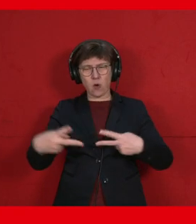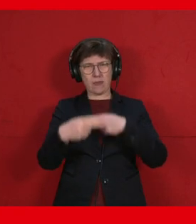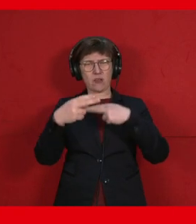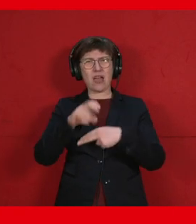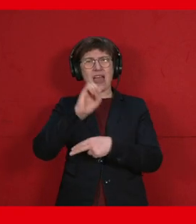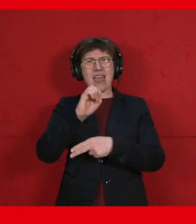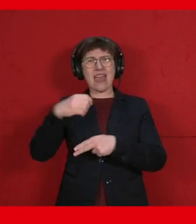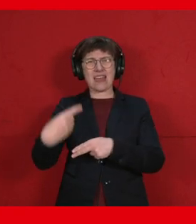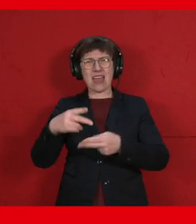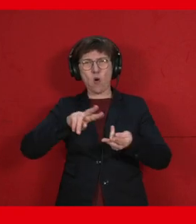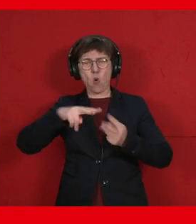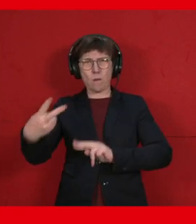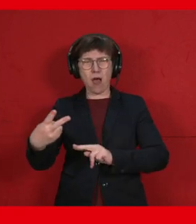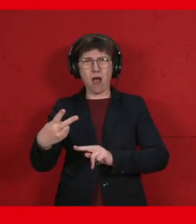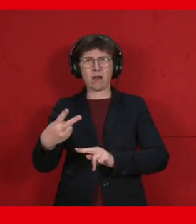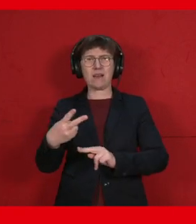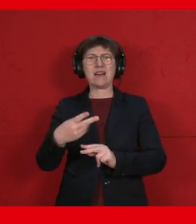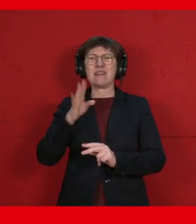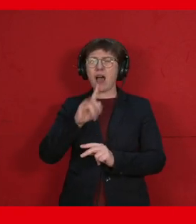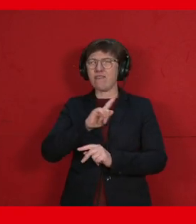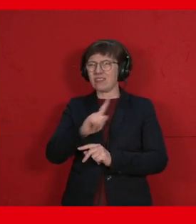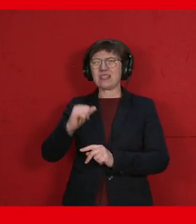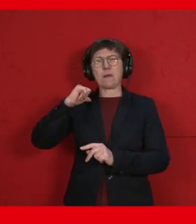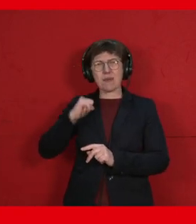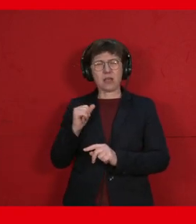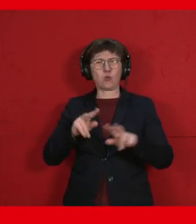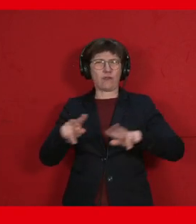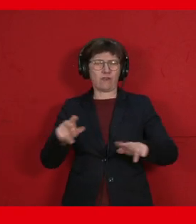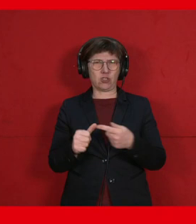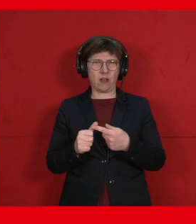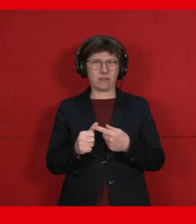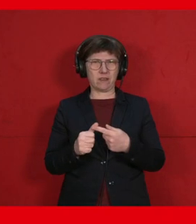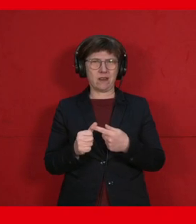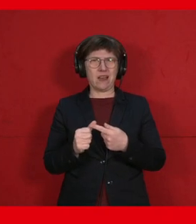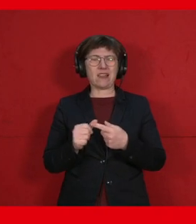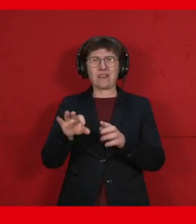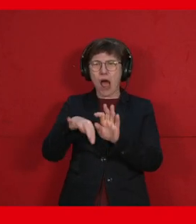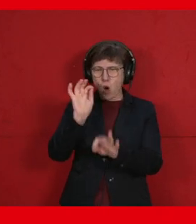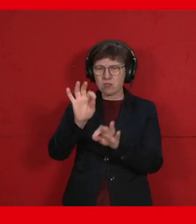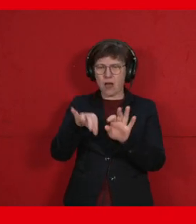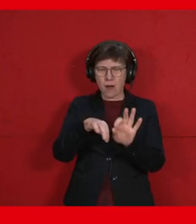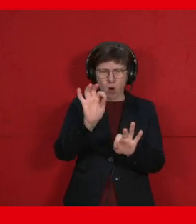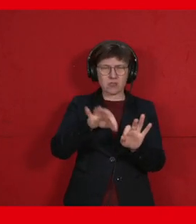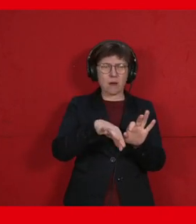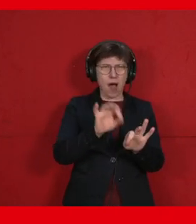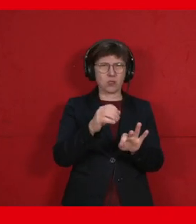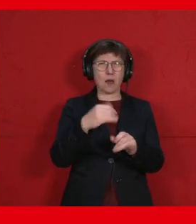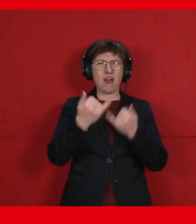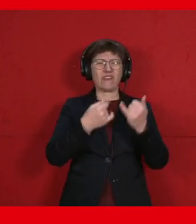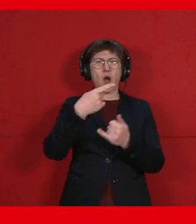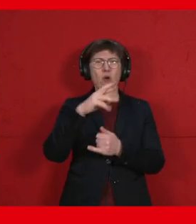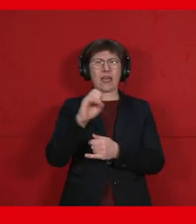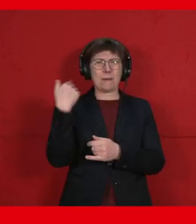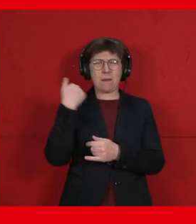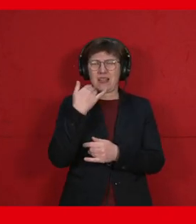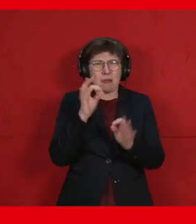die EEG-Umlage, darf die keine Belastung für die Wirtschaft mehr sein. Dann brauchen wir auch all die Ausnahmen, von denen Frau Grimm gesprochen hat,